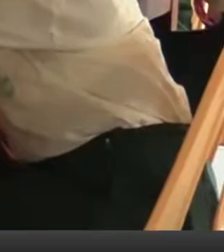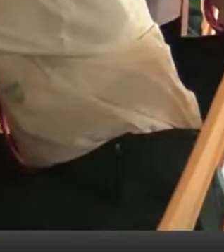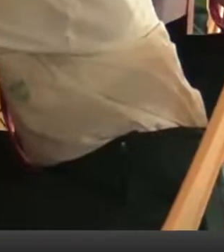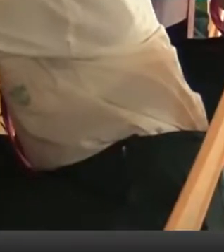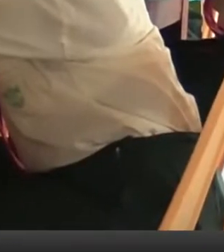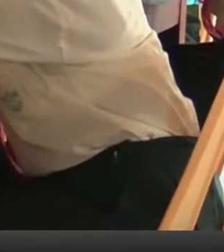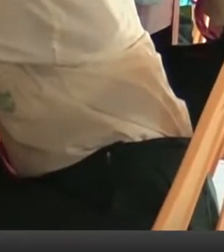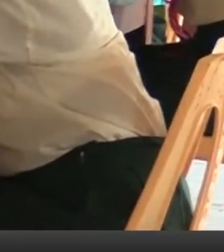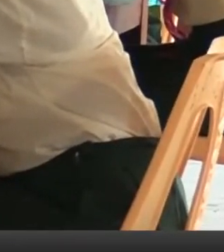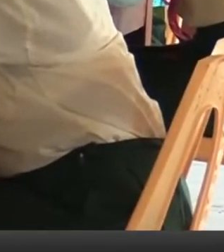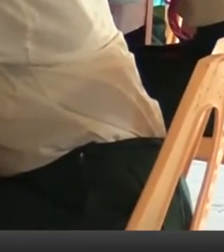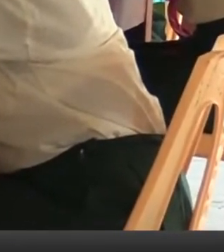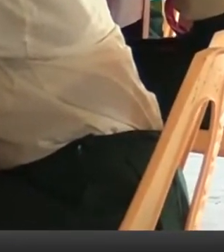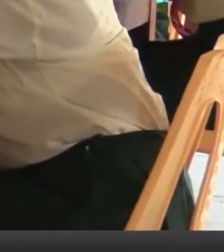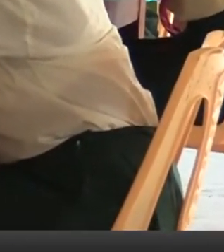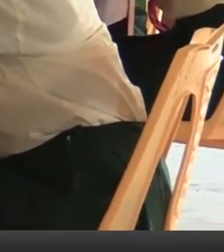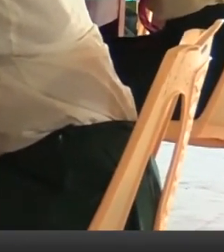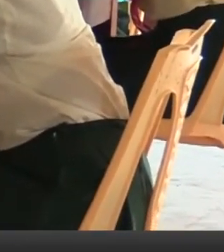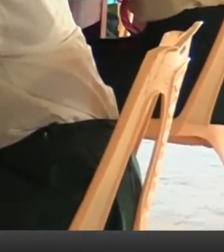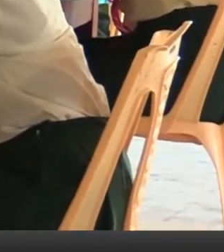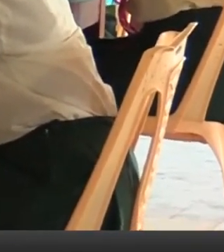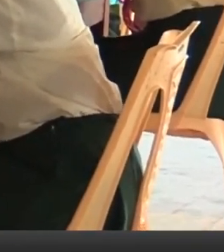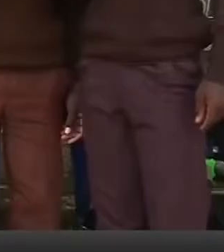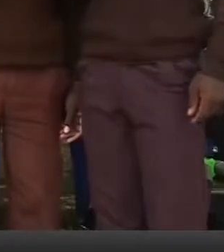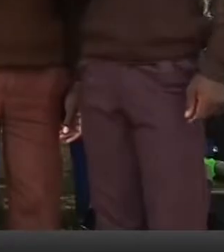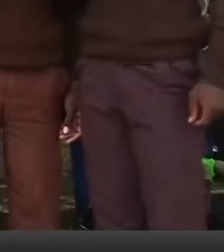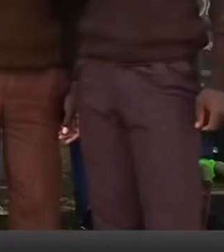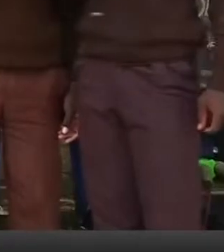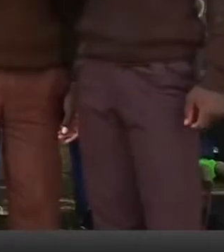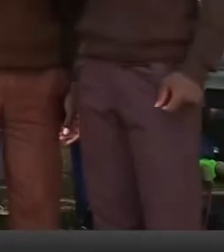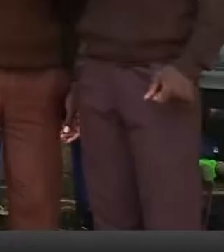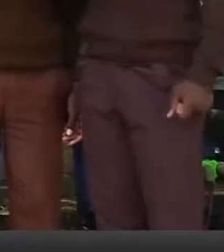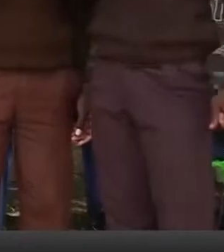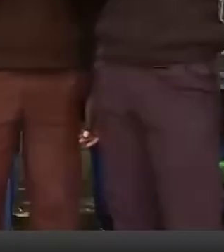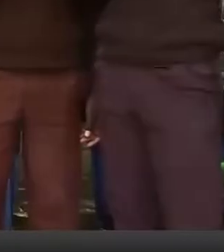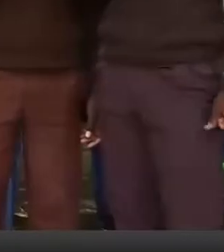Damaris Kitavi, Undugu TV.